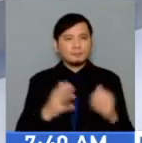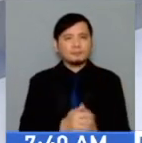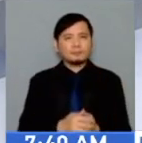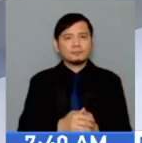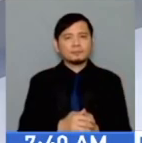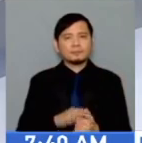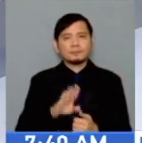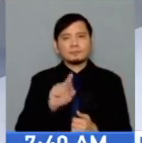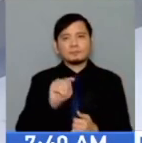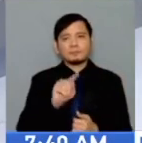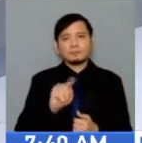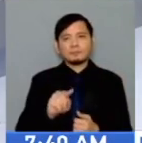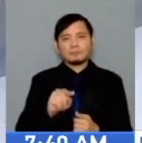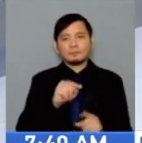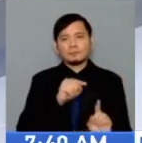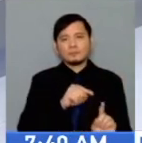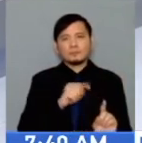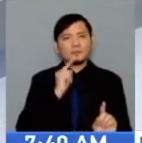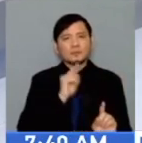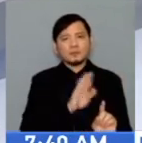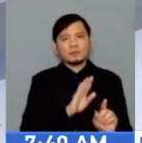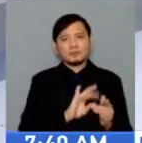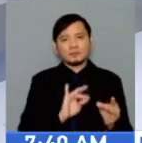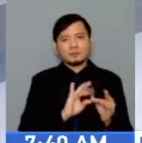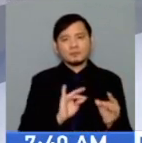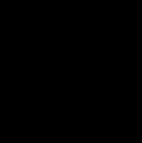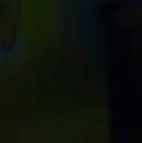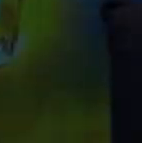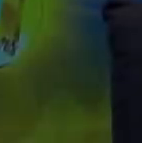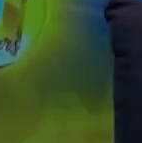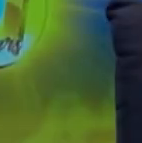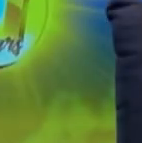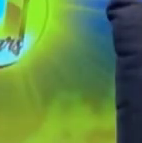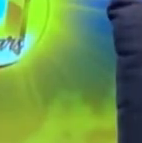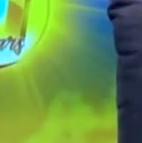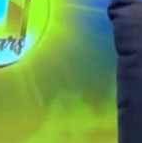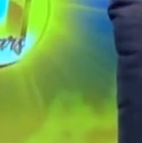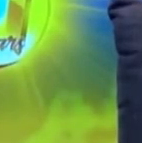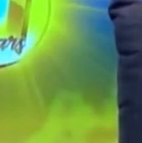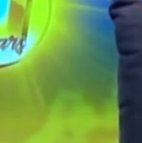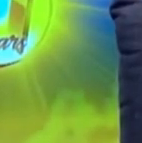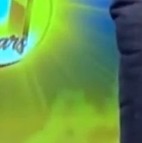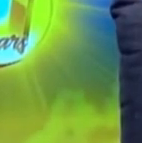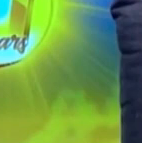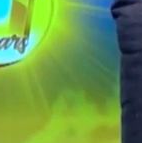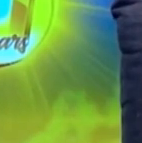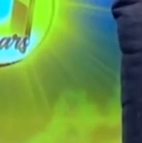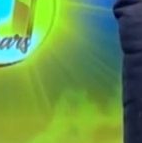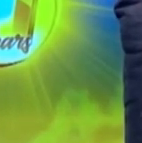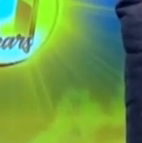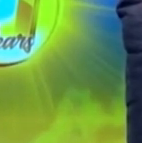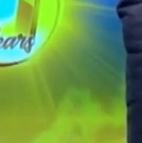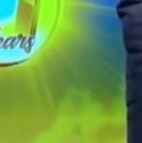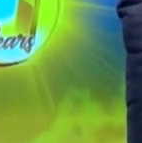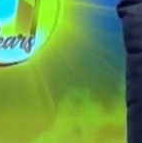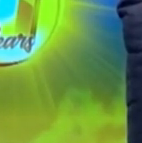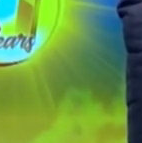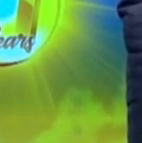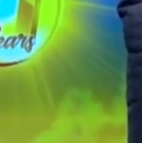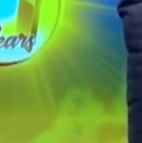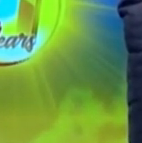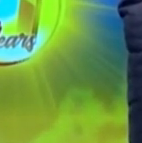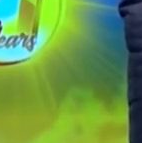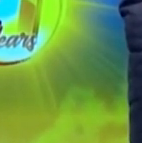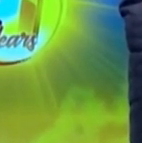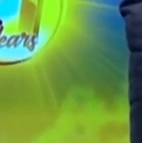mga kwento na yan. Para po kay Ms. Susan Roces. Kapuso, mauuna ka sa mga balita. Panoorin lamang ang unang balita